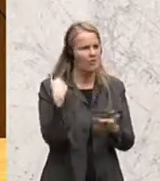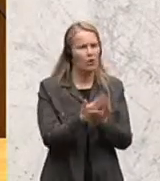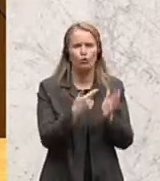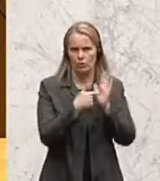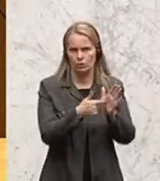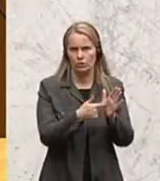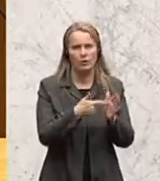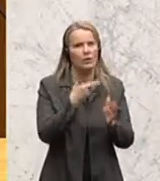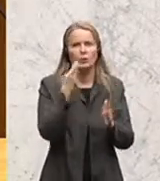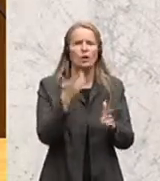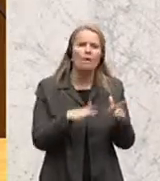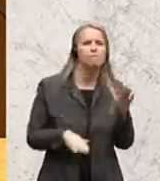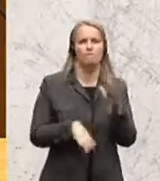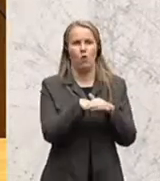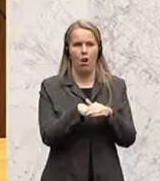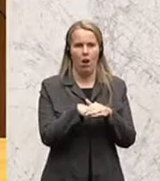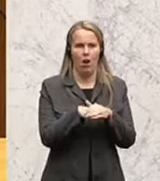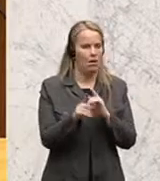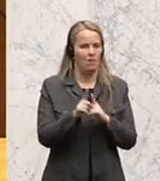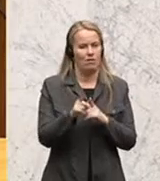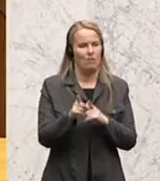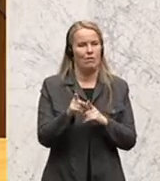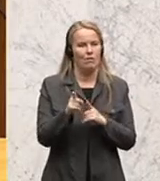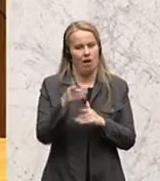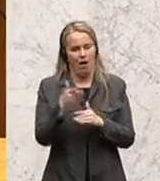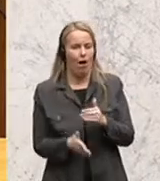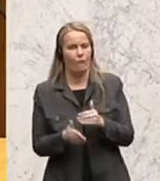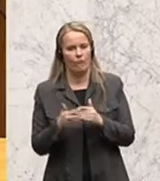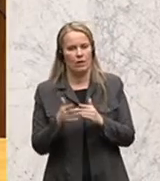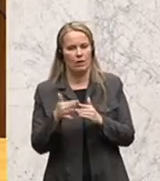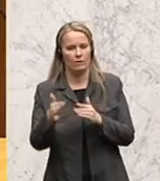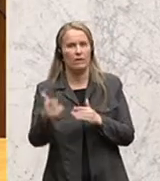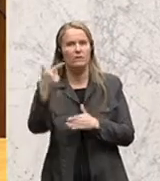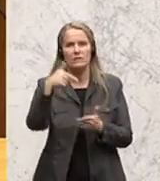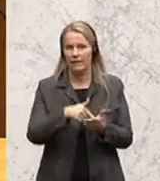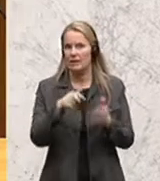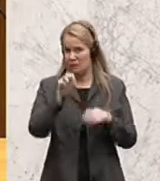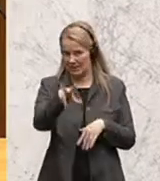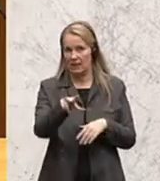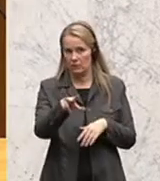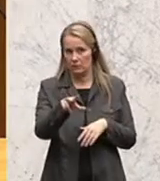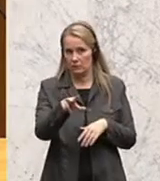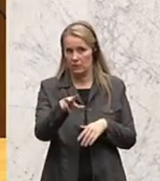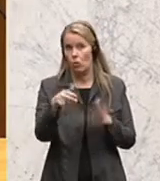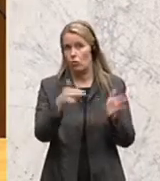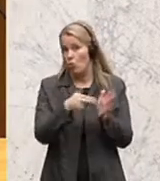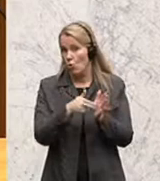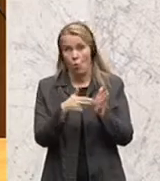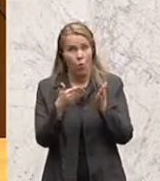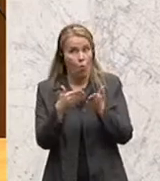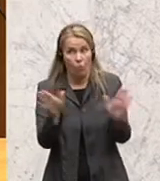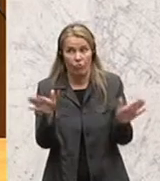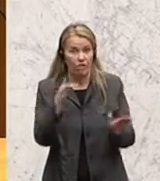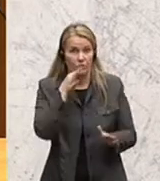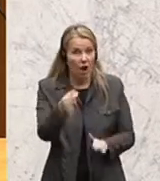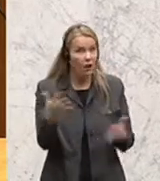auch unvollständig. Er endet ja irgendwann einmal im Jahr 2013 und lässt ja die Frage außen